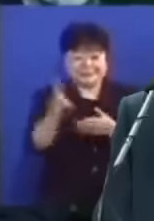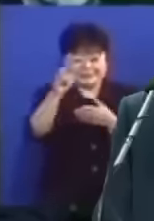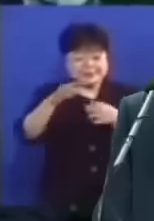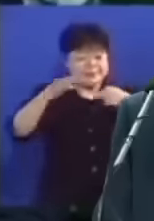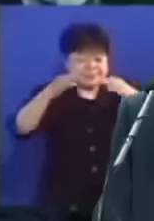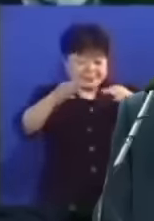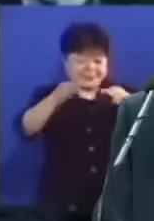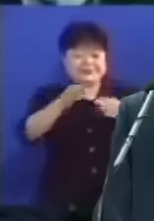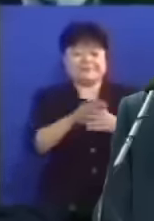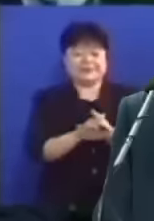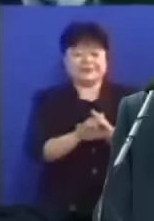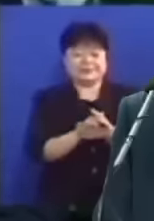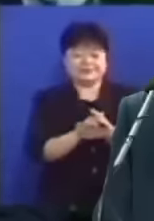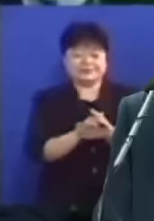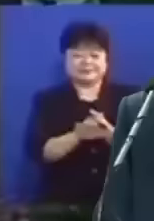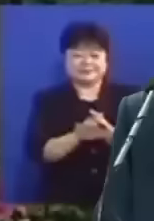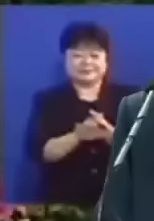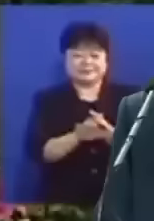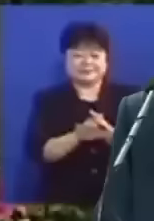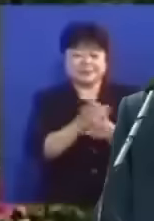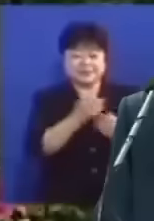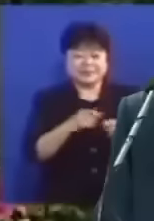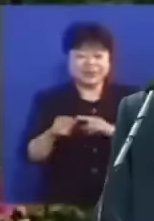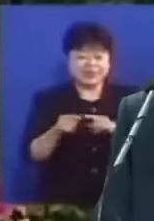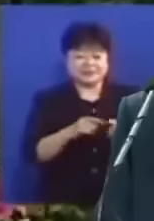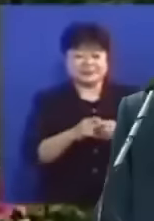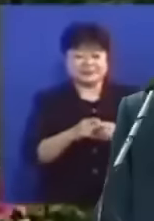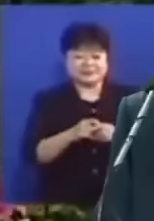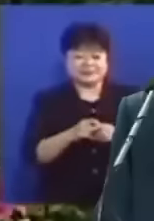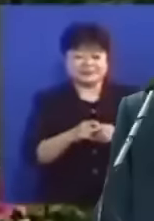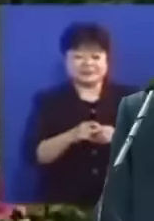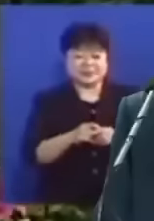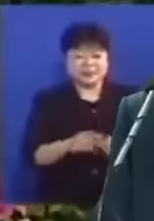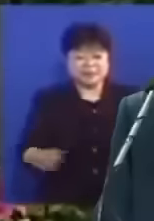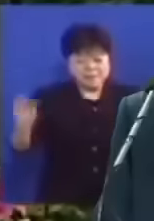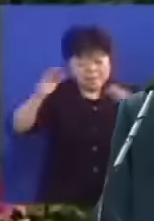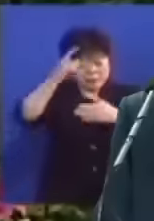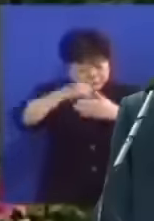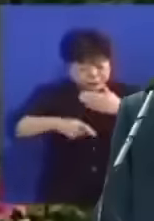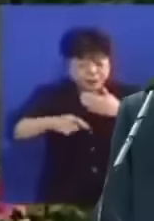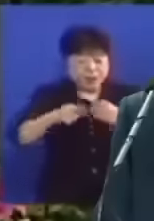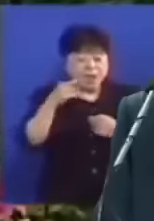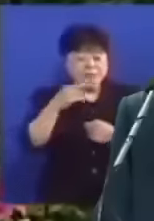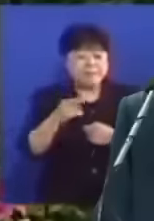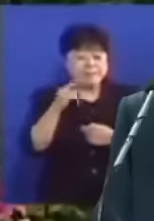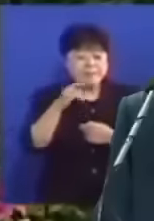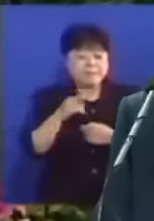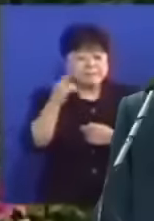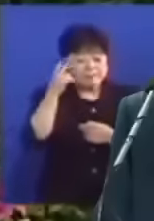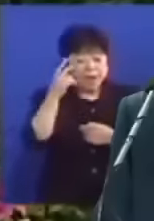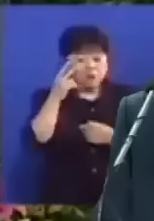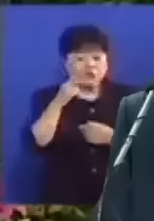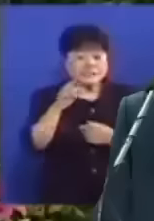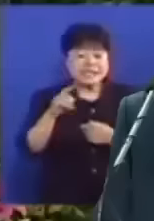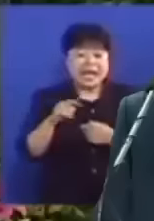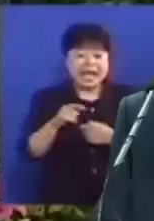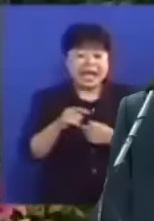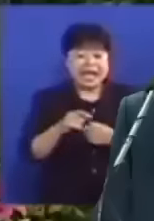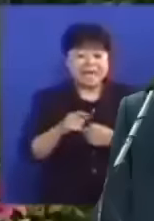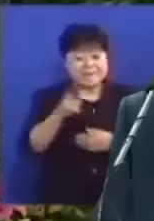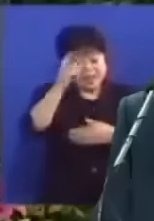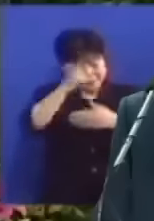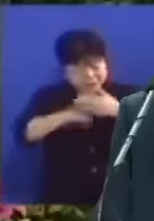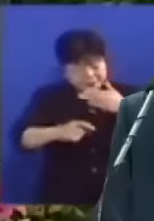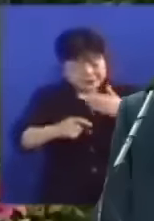찬미를 해야 돼요. 사도행전 16장 25절처럼 한밤중에 바울과 실라가 기도하고 하나님을